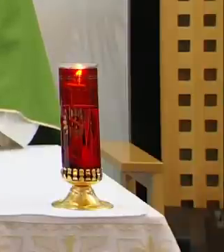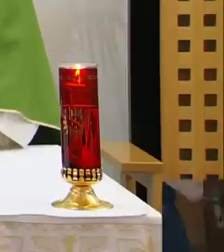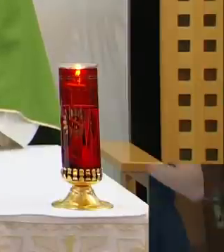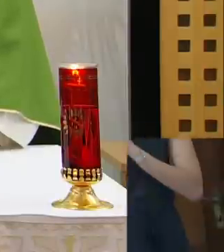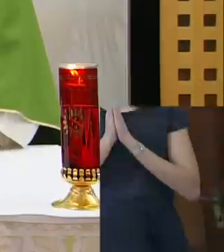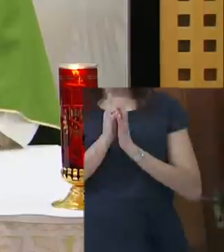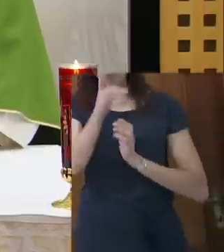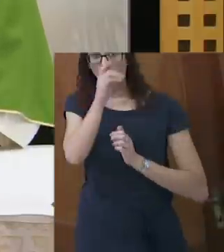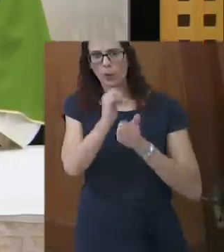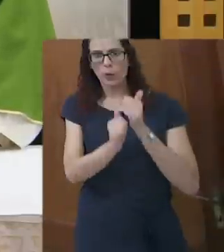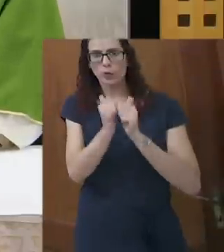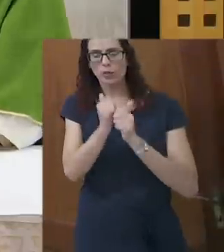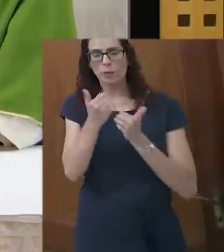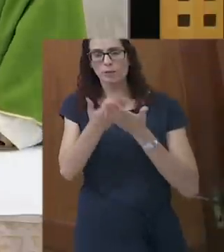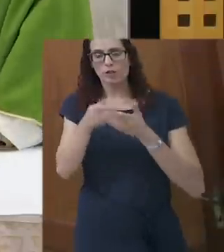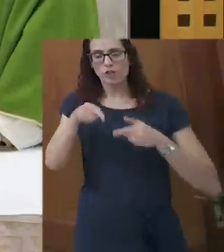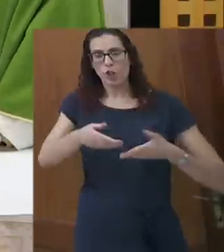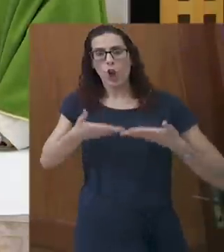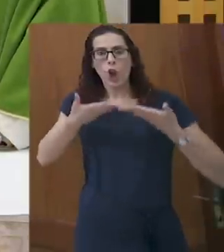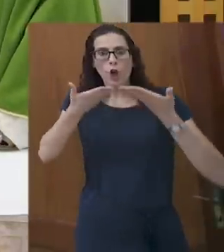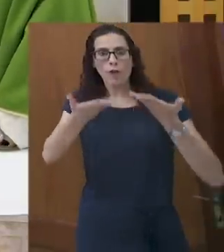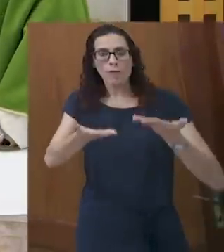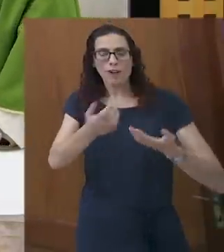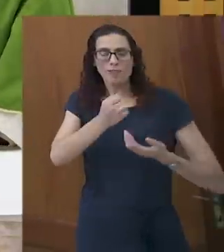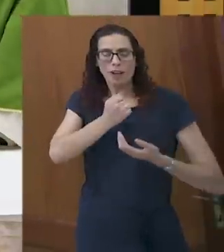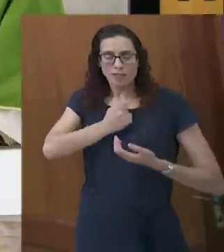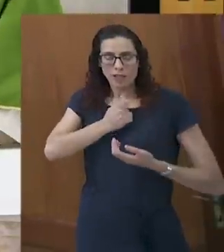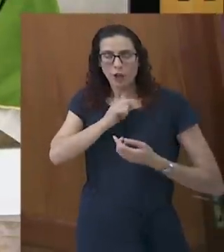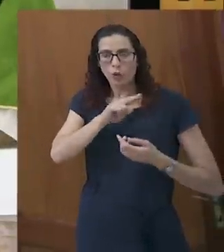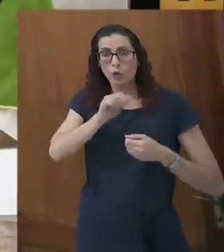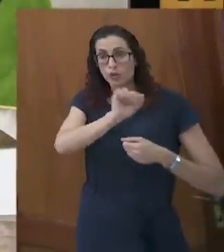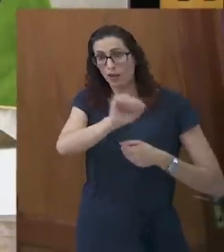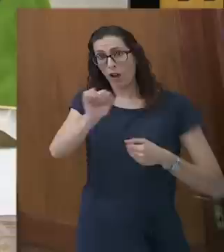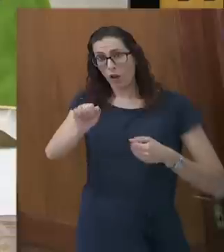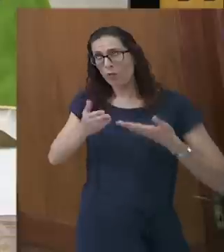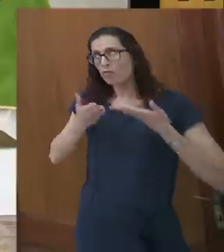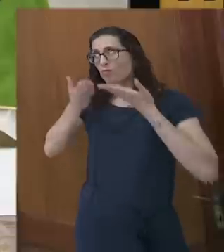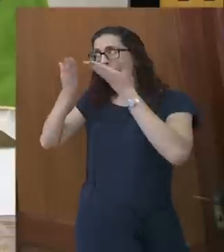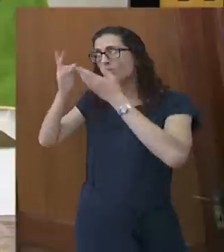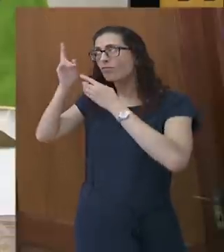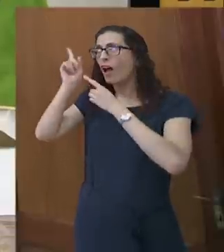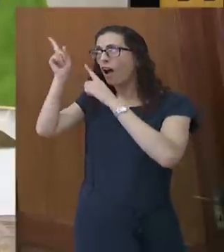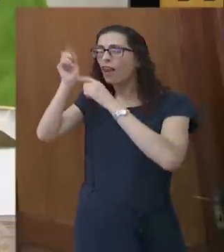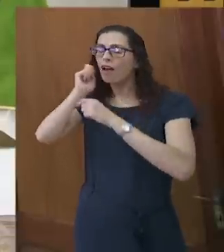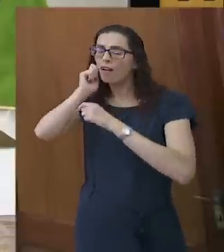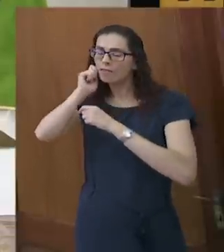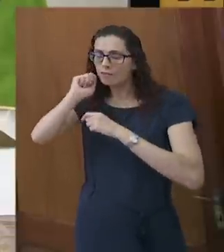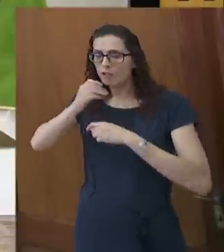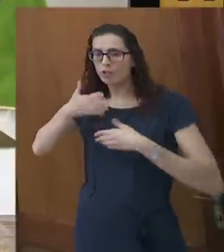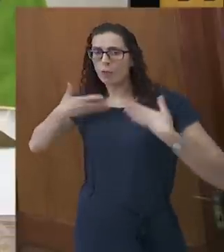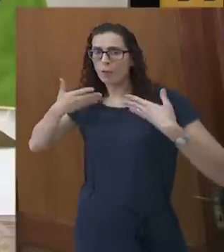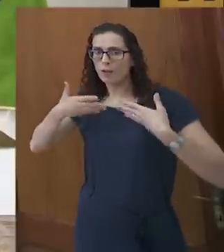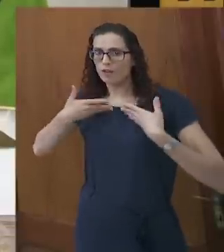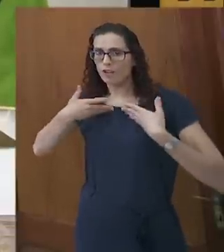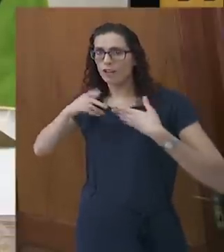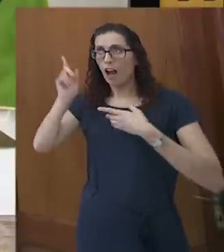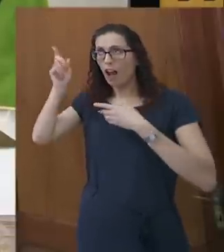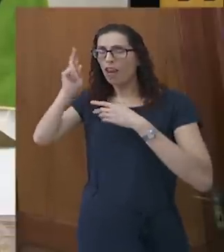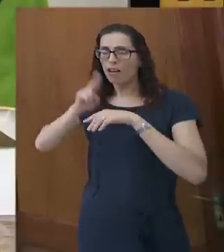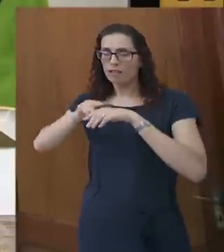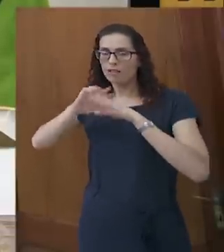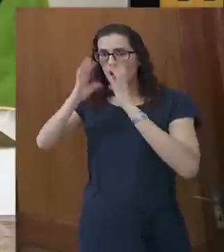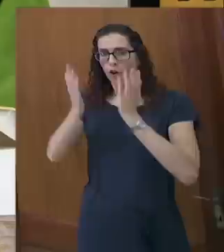Tolbu ħuti biex is-sagrifiċċju tiegħi u tagħkom ikun joġob lill-Alla il-missier li jista' kollox.